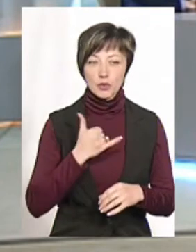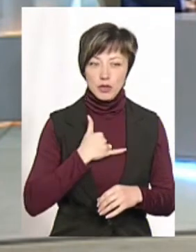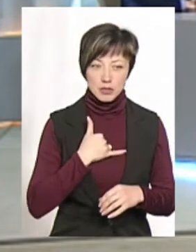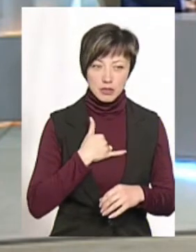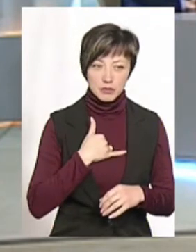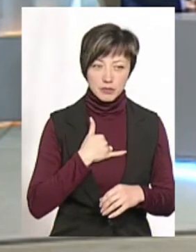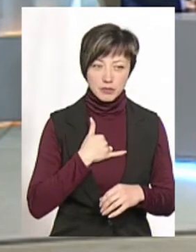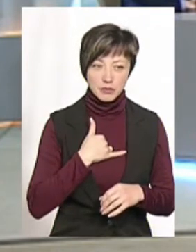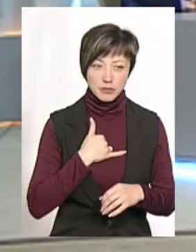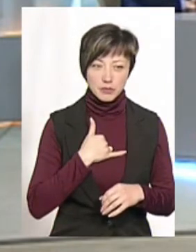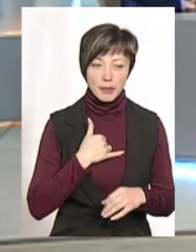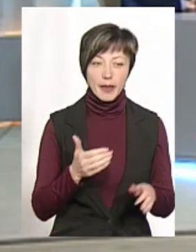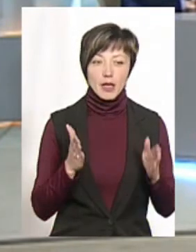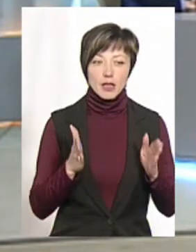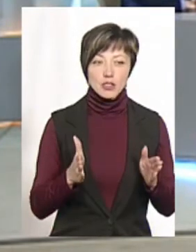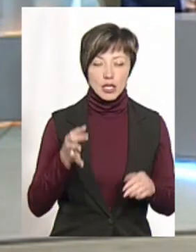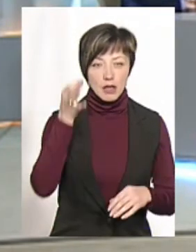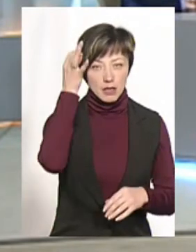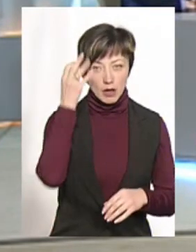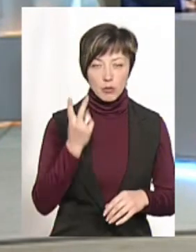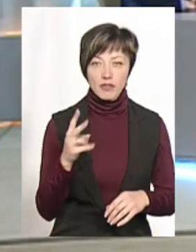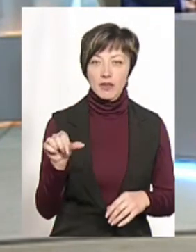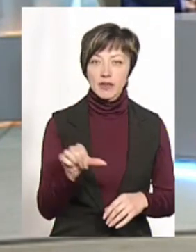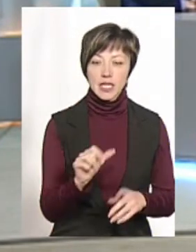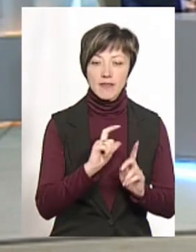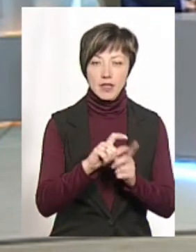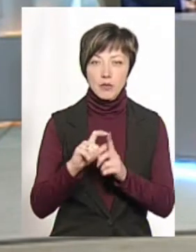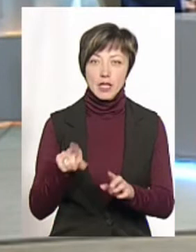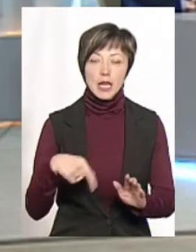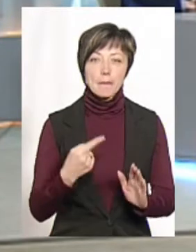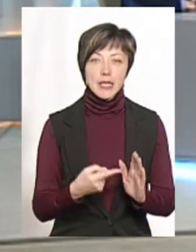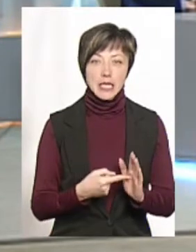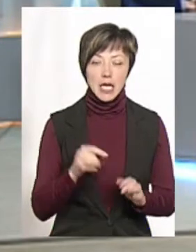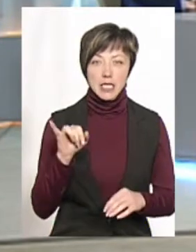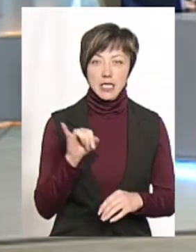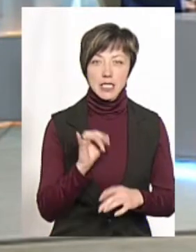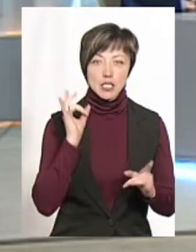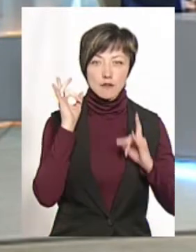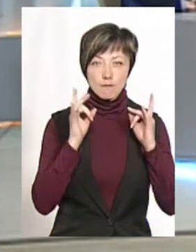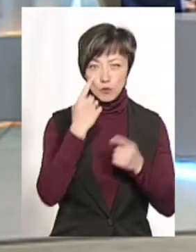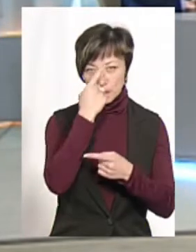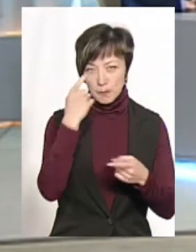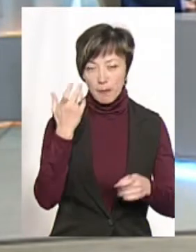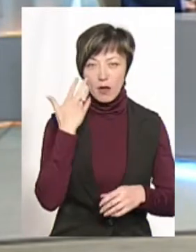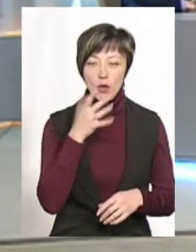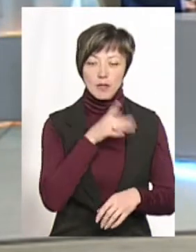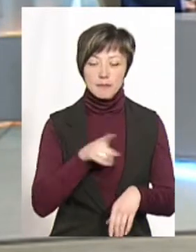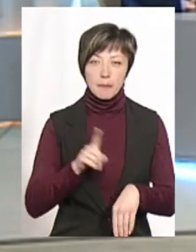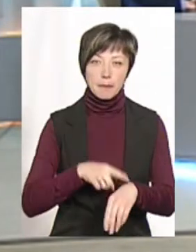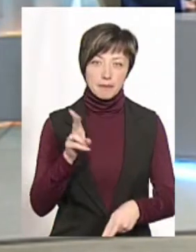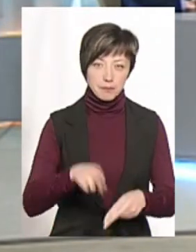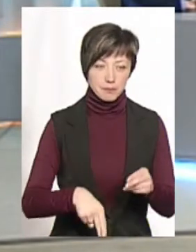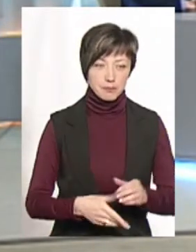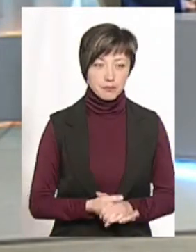нас. Лише нагадаю, по 2 хвилини у вас буде для відповідей на питання, і звуковий сигнал буде сповіщати, коли час відповіді